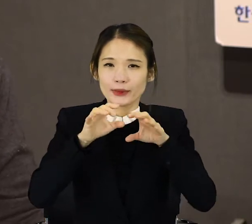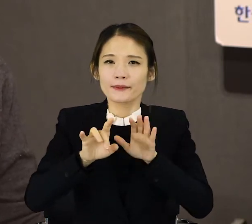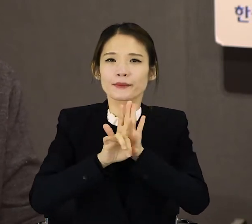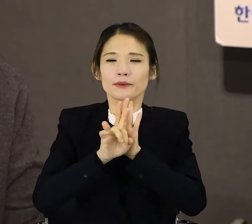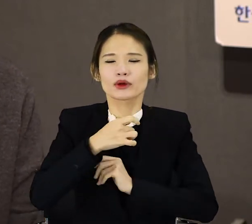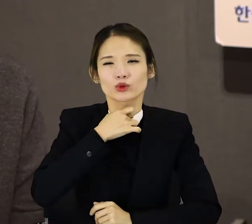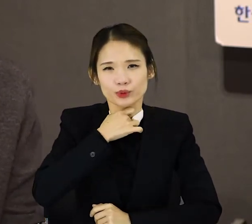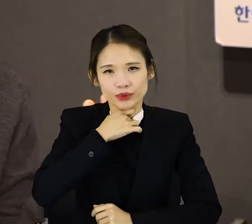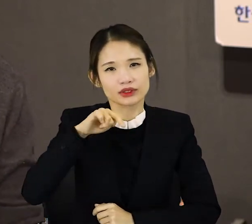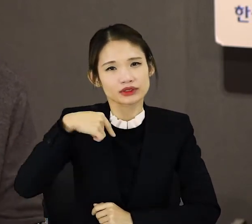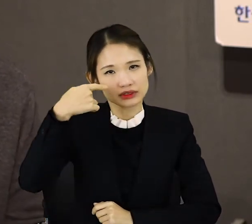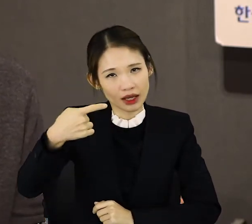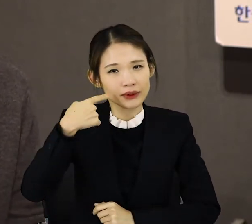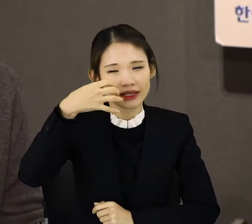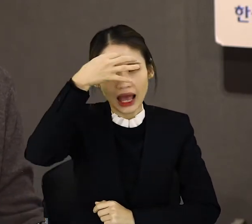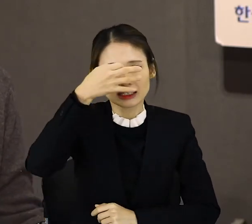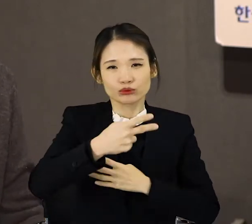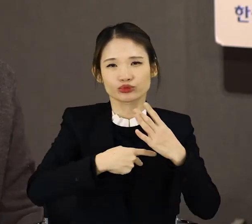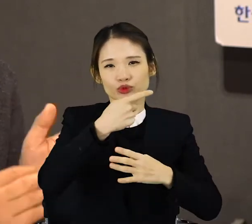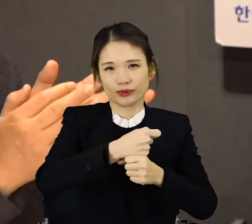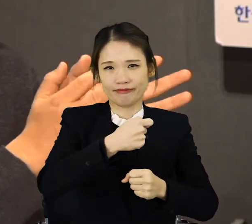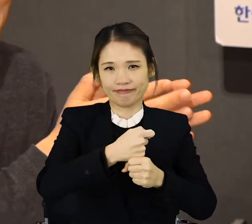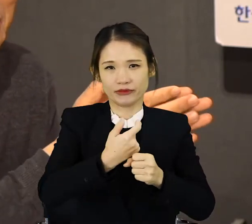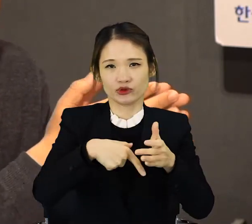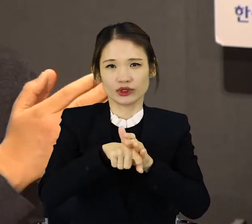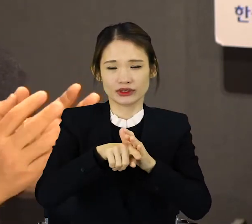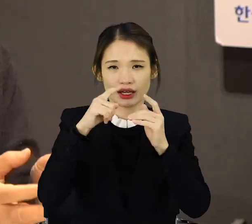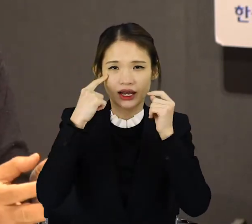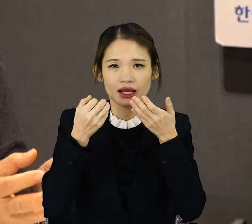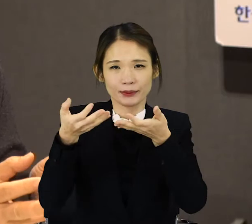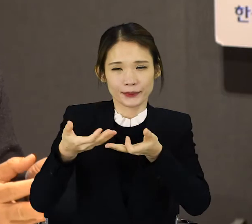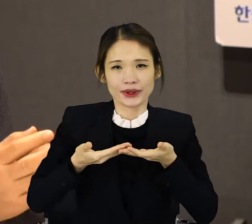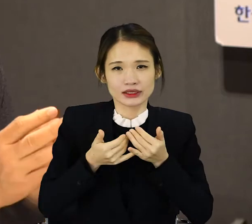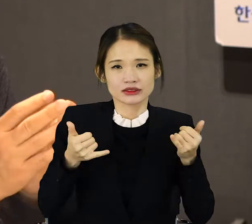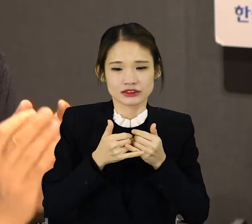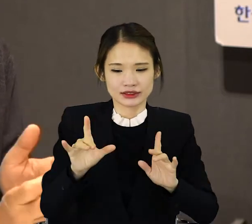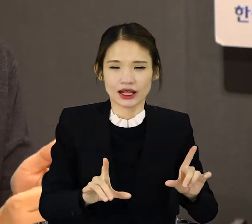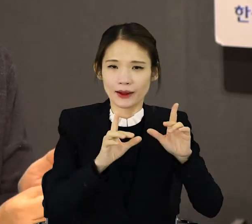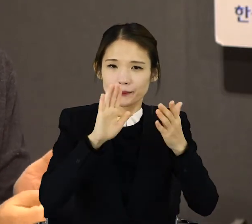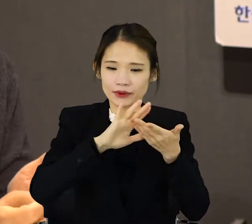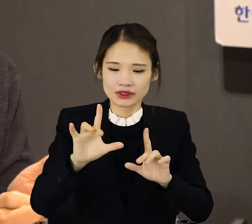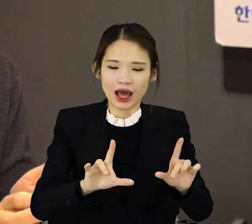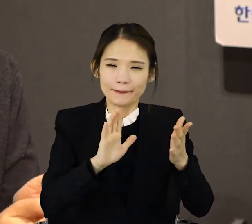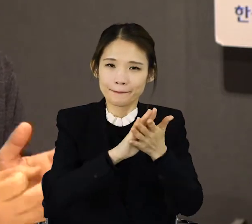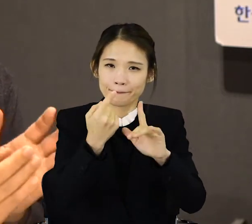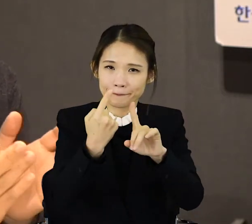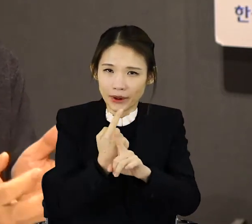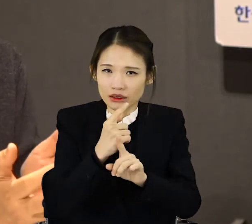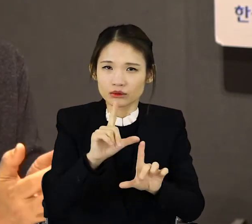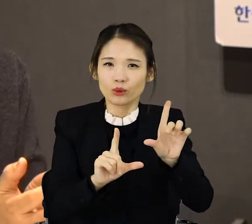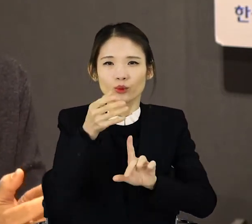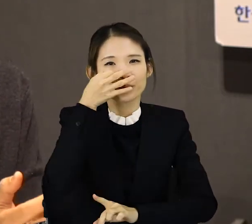그 다음에는 이제 이거를 예능 프로그램으로 만들기 위해서는 그럼 그 각막을 기증 받아서 사람이 어떻게 삶이 바뀌는지를 보여주자.